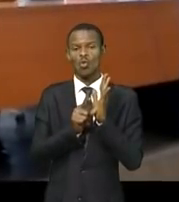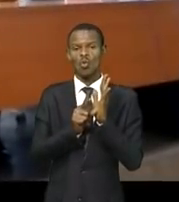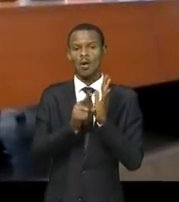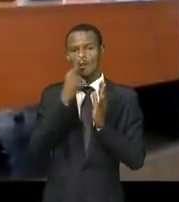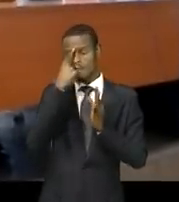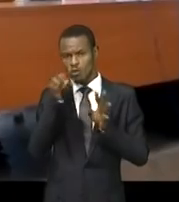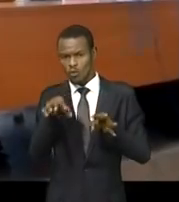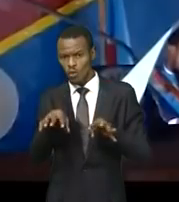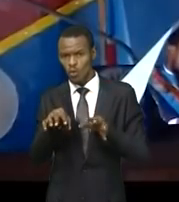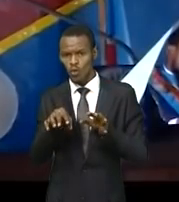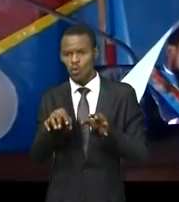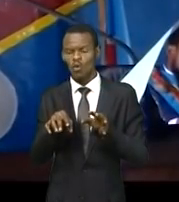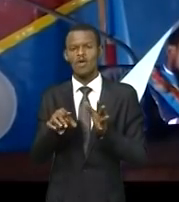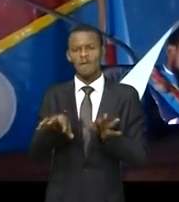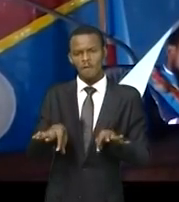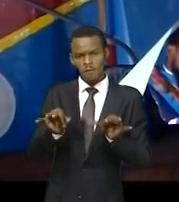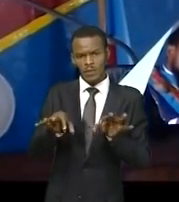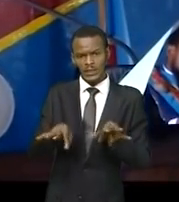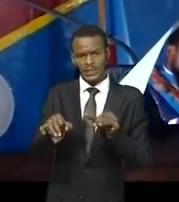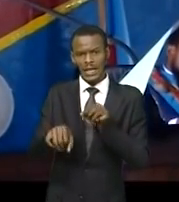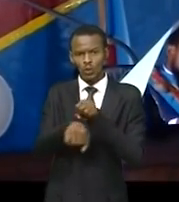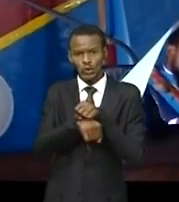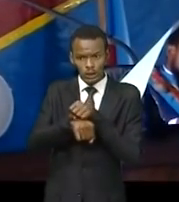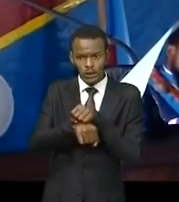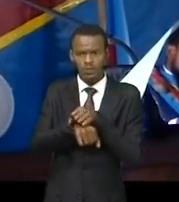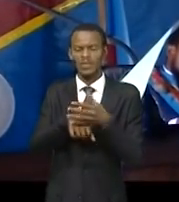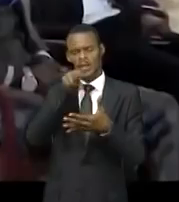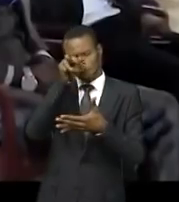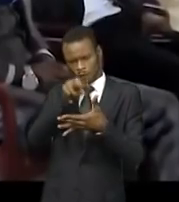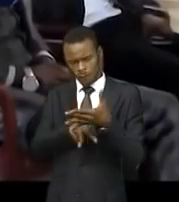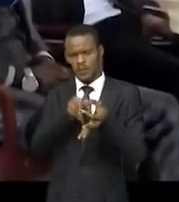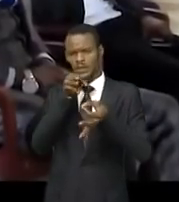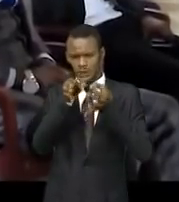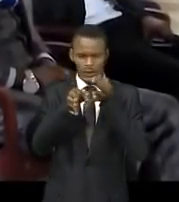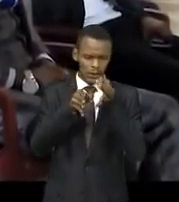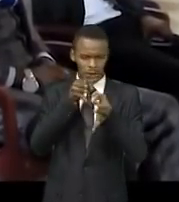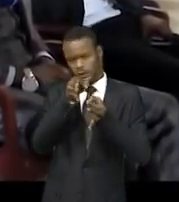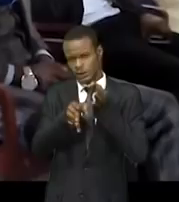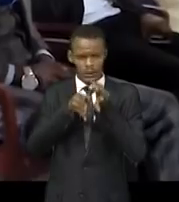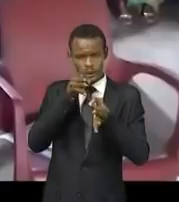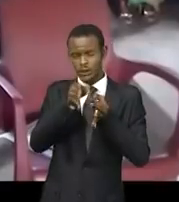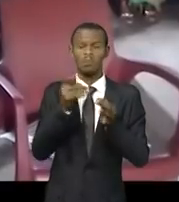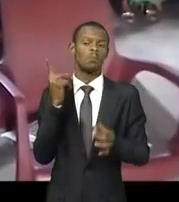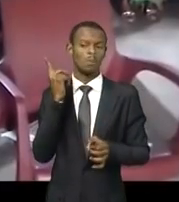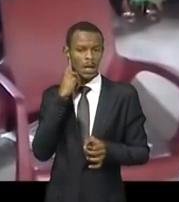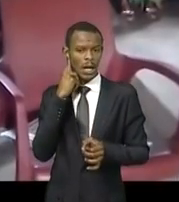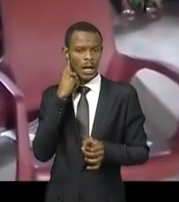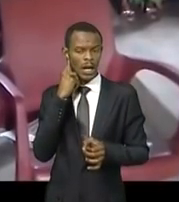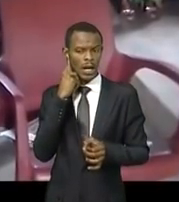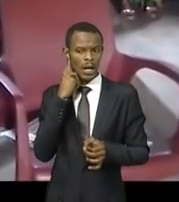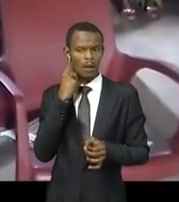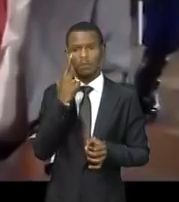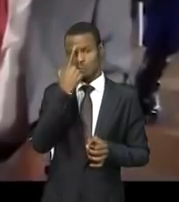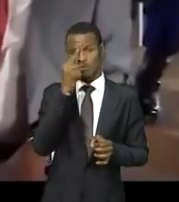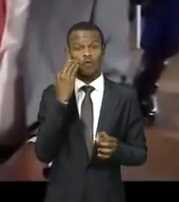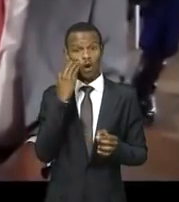L'excellence Sylvain Lubamba Mayombo Yoko a explicité les buts poursuivis dans ce projet d'édit portant organisation du droit foncier coutumier